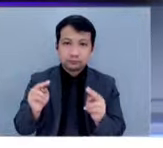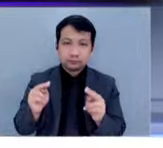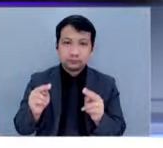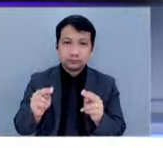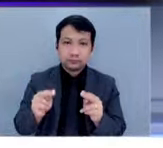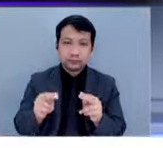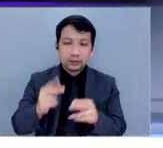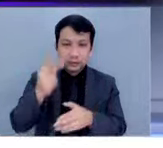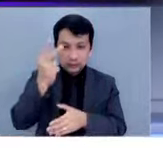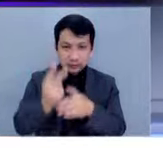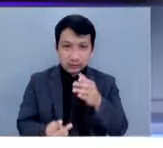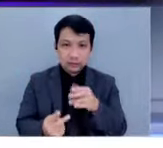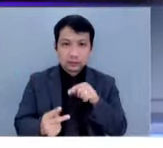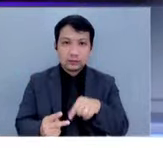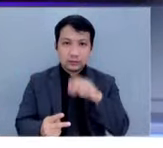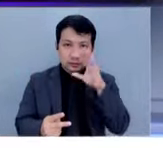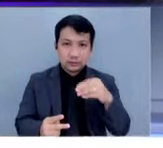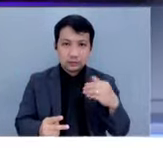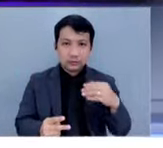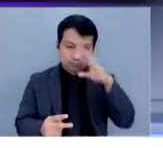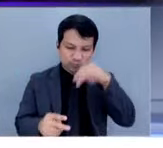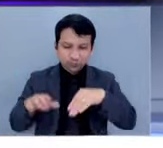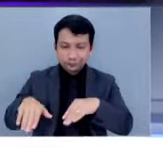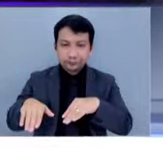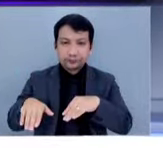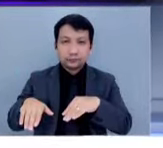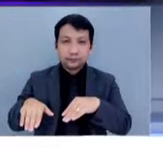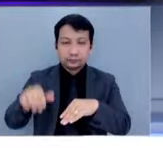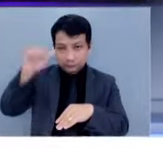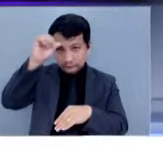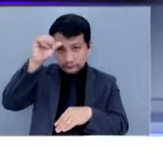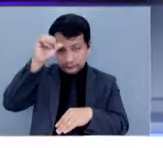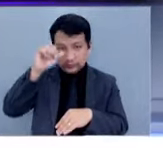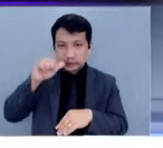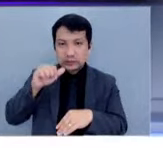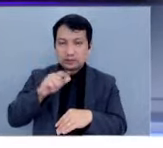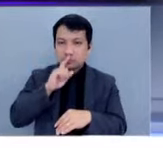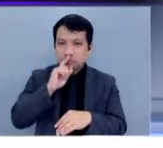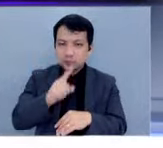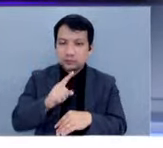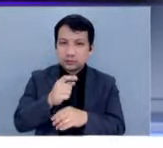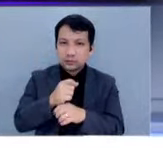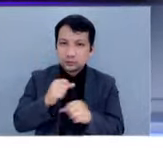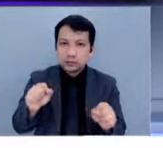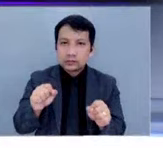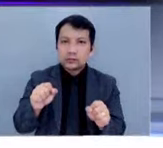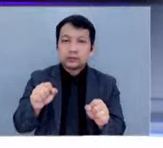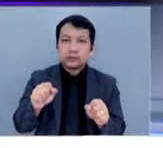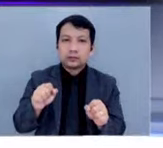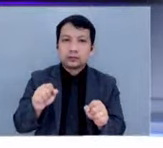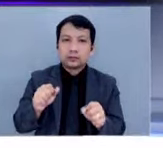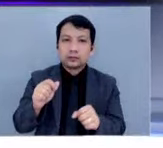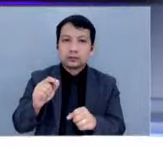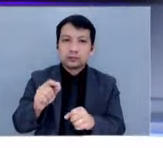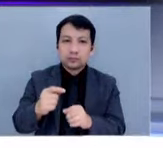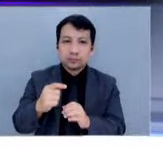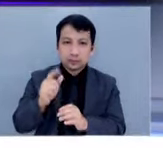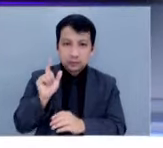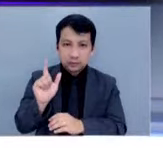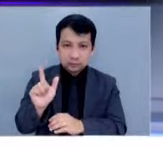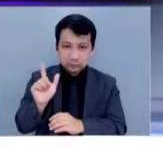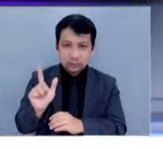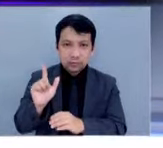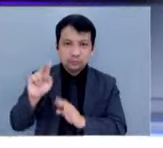sa balon ang isang batang lalaki sa India. Makapigil hininga ang pagsakip sa kanya na tumagal ng 20 oras.